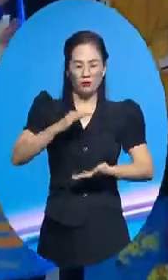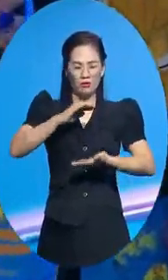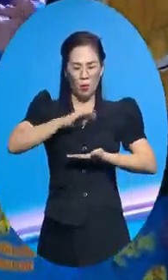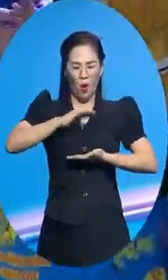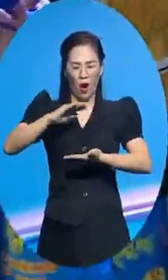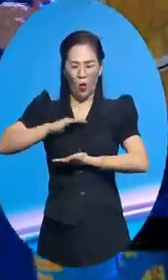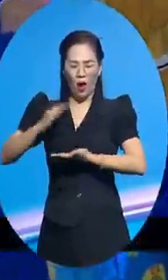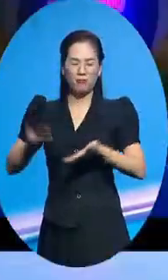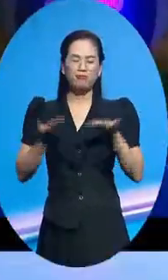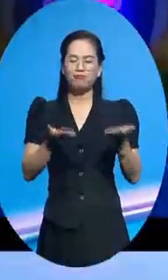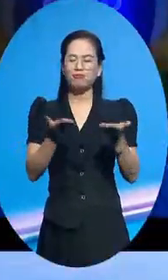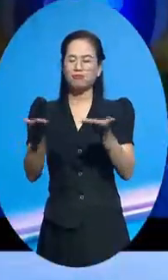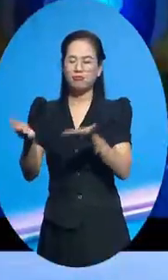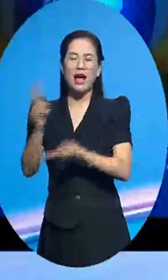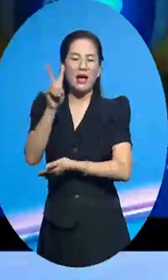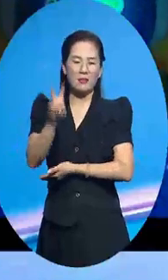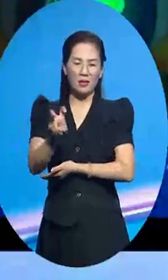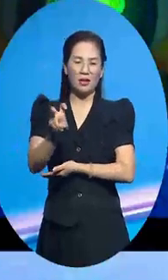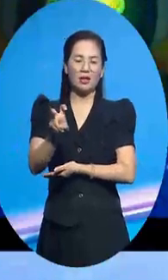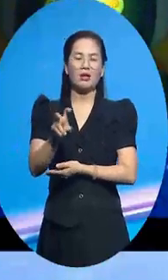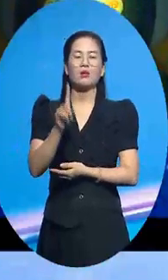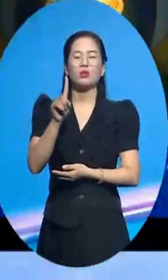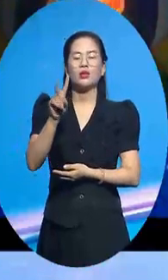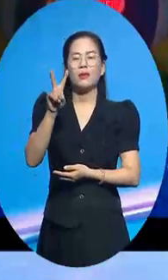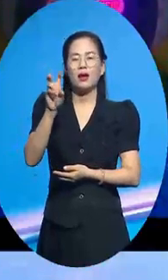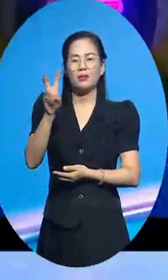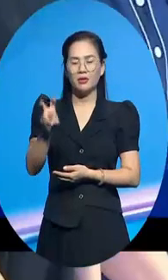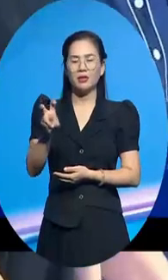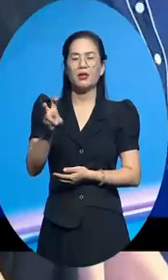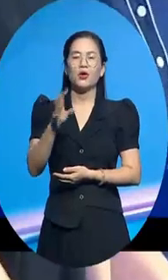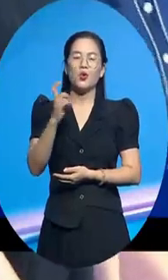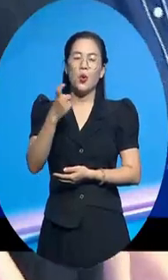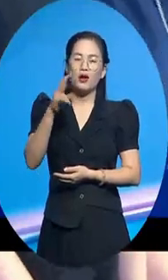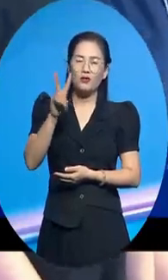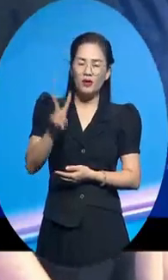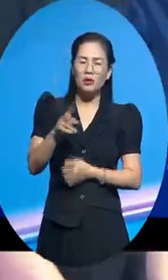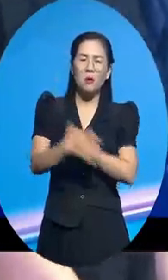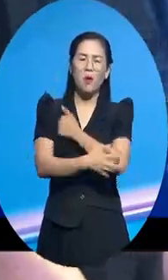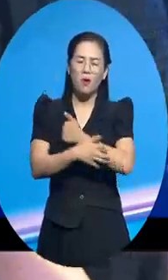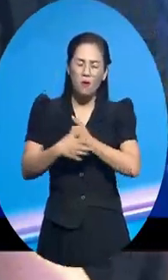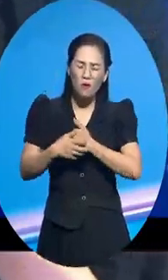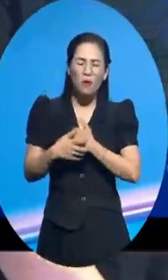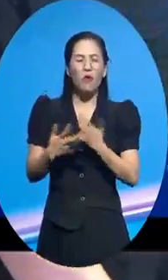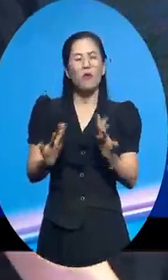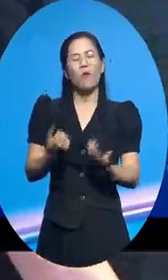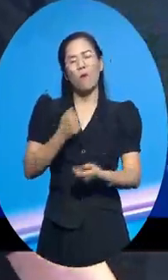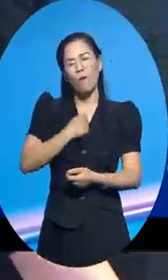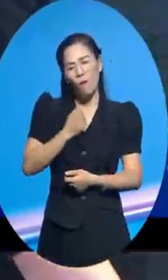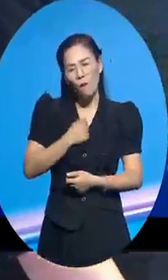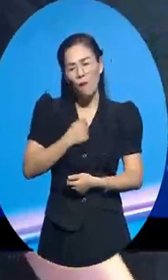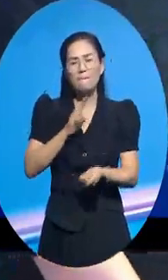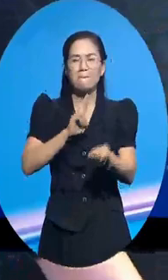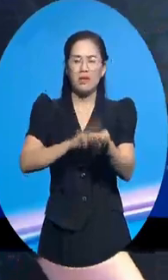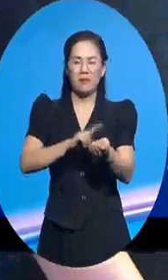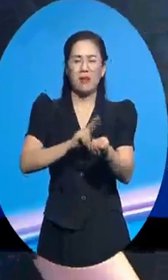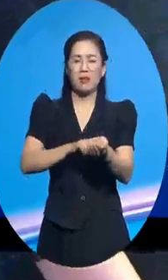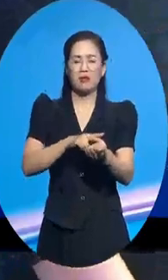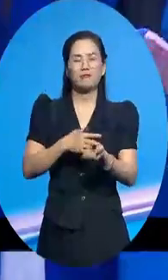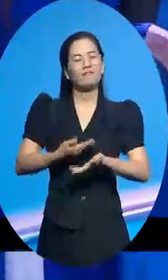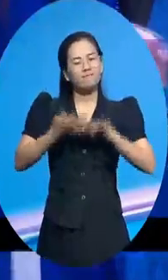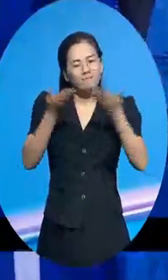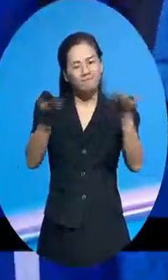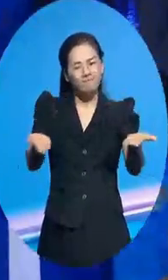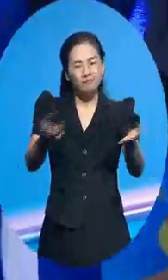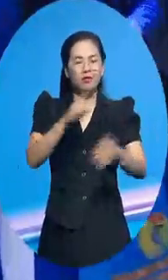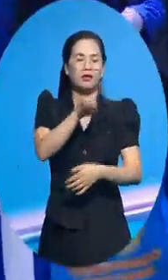phần quà trên tổng số 120 trường hợp đoàn viên công nhân lao động khó khăn bị bệnh hiểm nghèo. Hoạt động được công đoàn V-Ship tổ chức